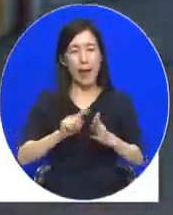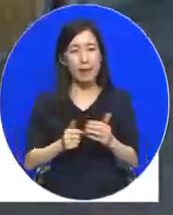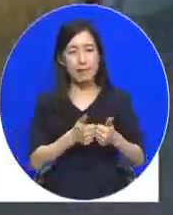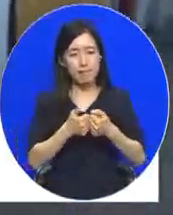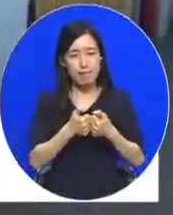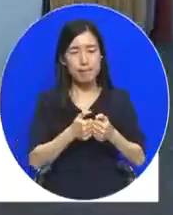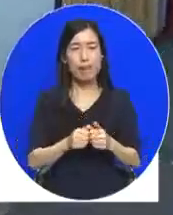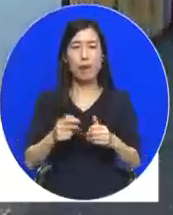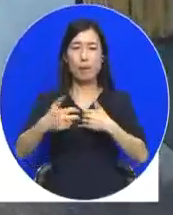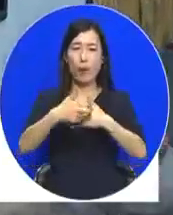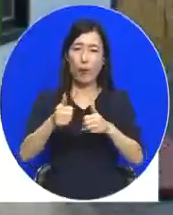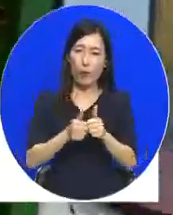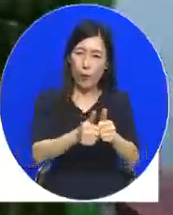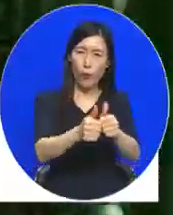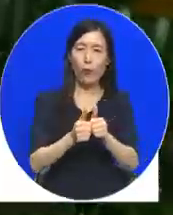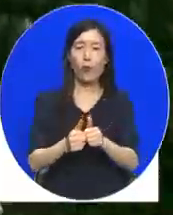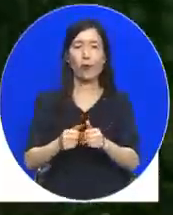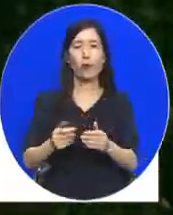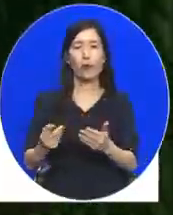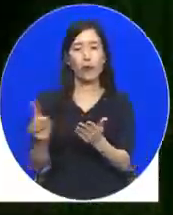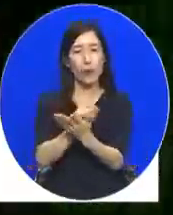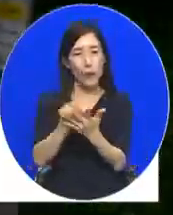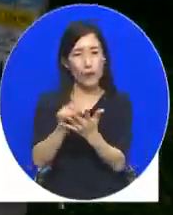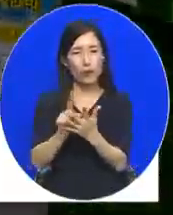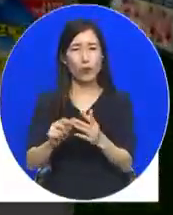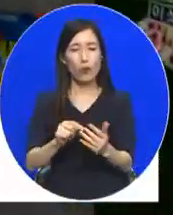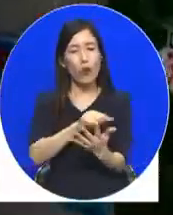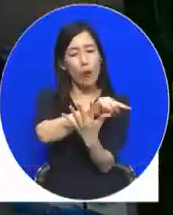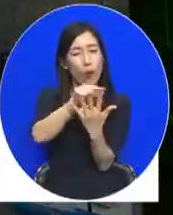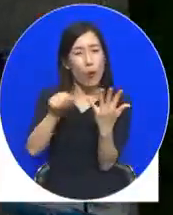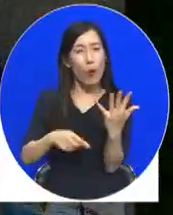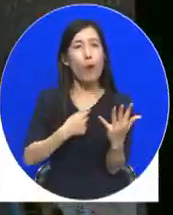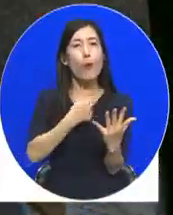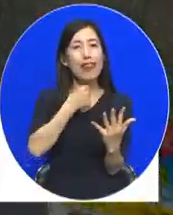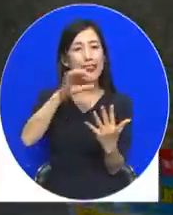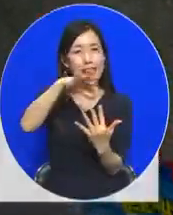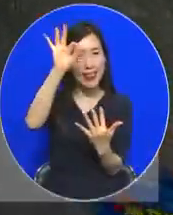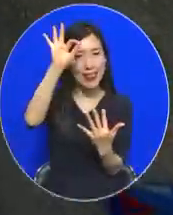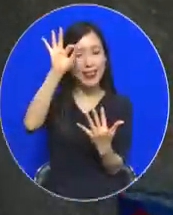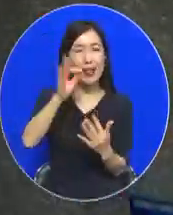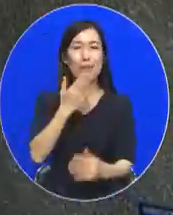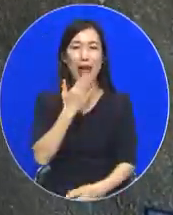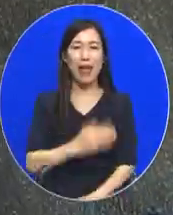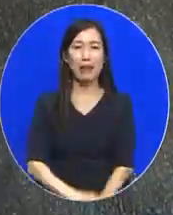동행, 교류 증진 등 본인이 필요한 서비스를 선택해 이용할 수 있습니다.